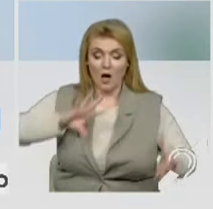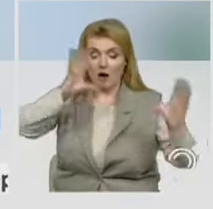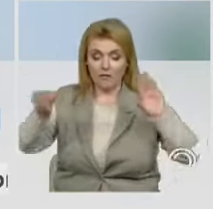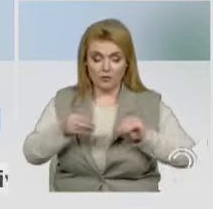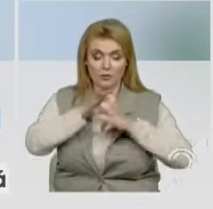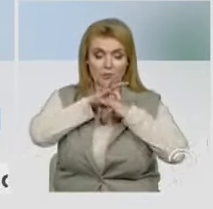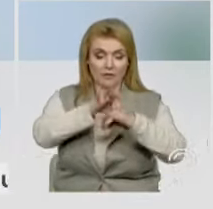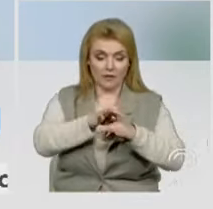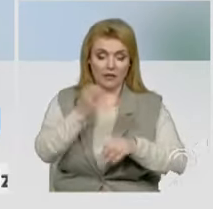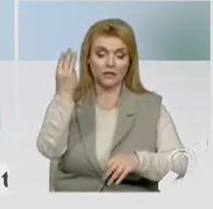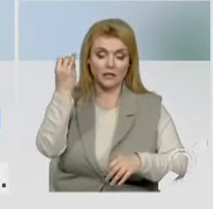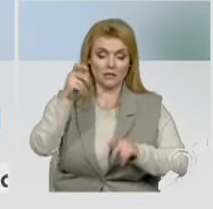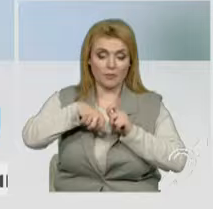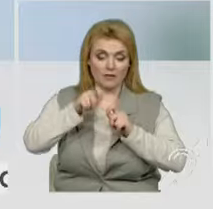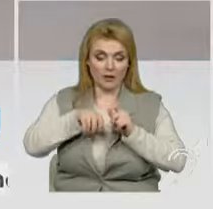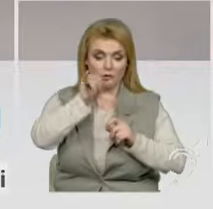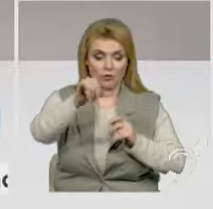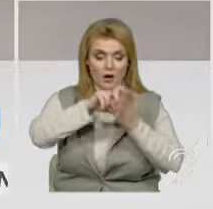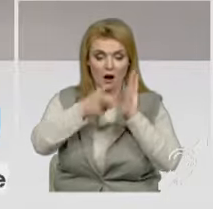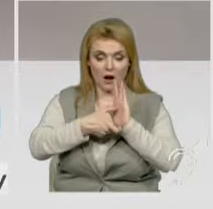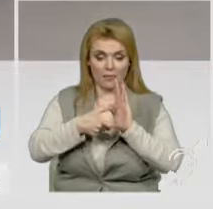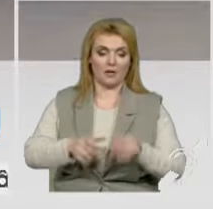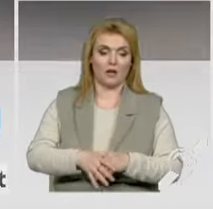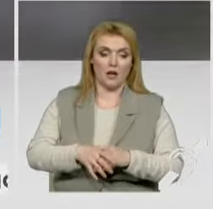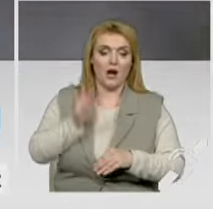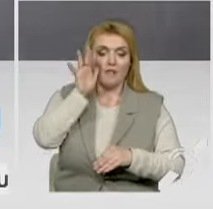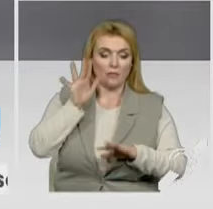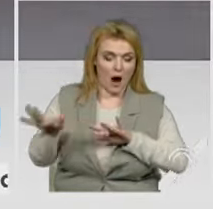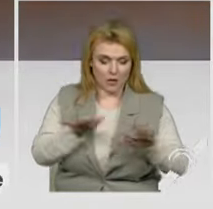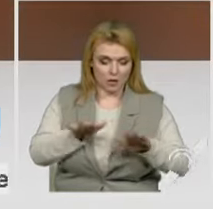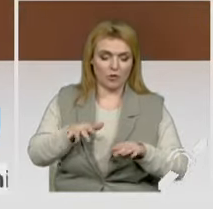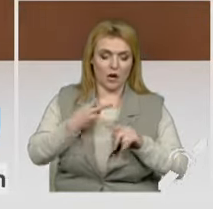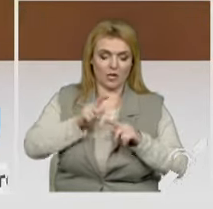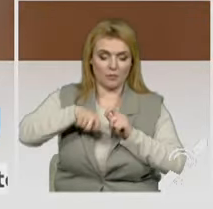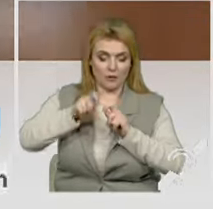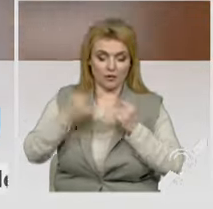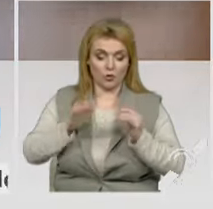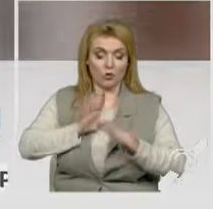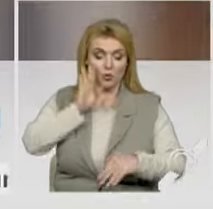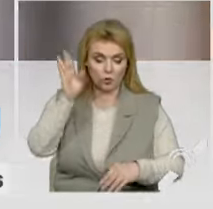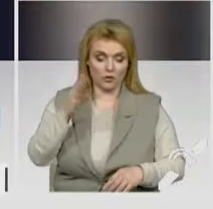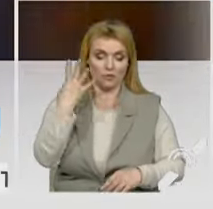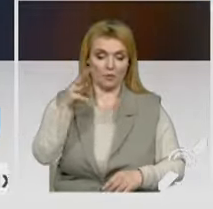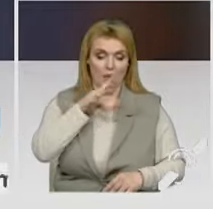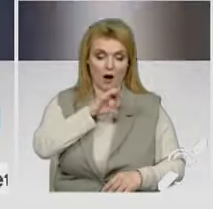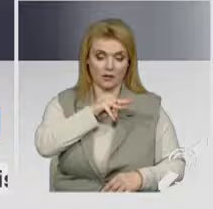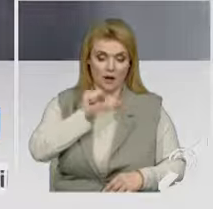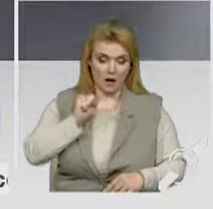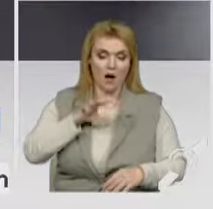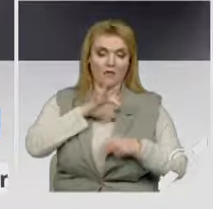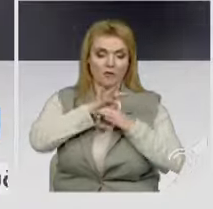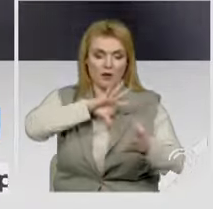inclusiv în birourile funcționarilor publici. În cadrul acțiunilor procesuale efectuate în dimineața zilei de 4 martie, au fost